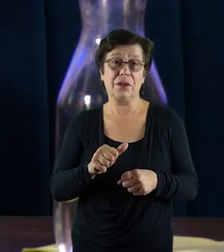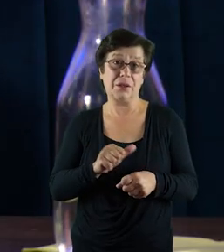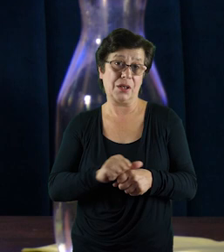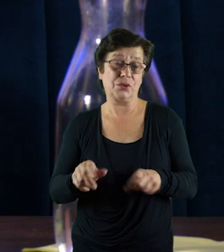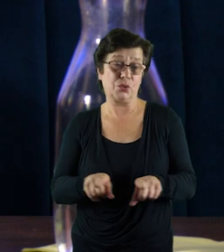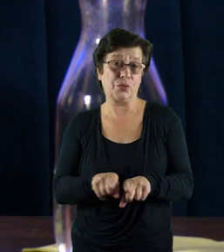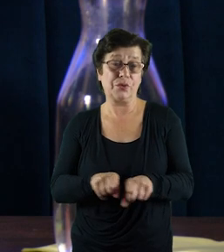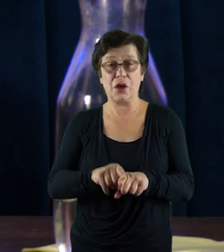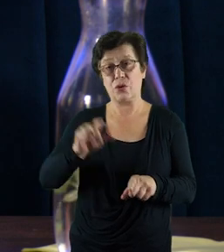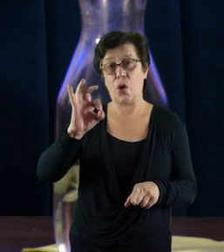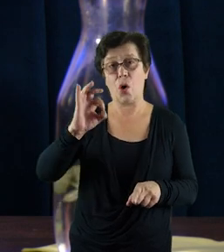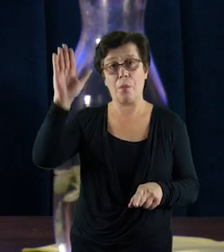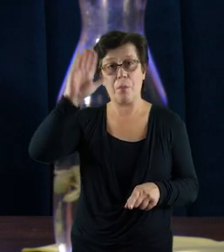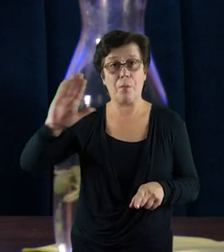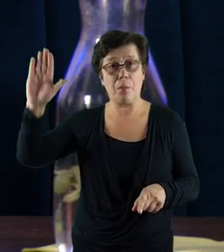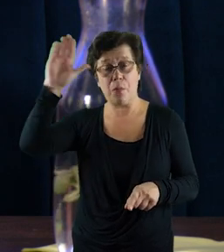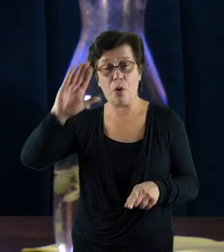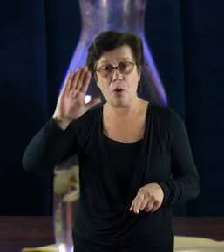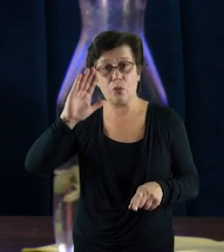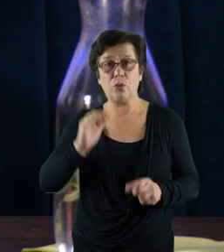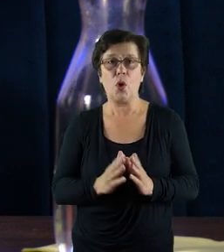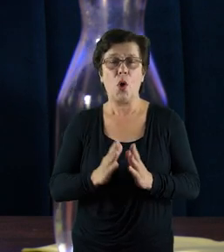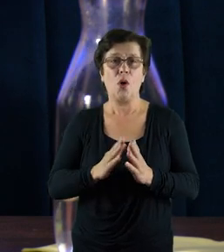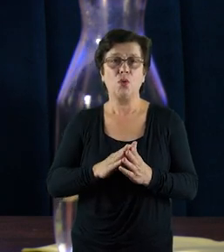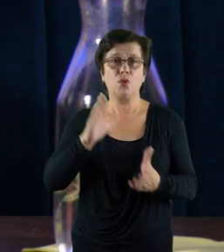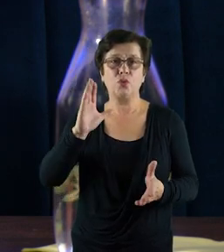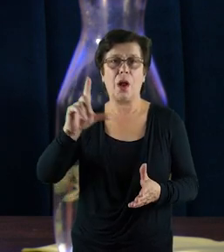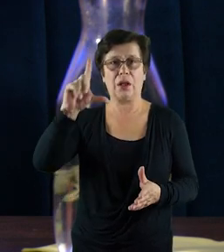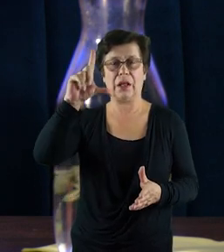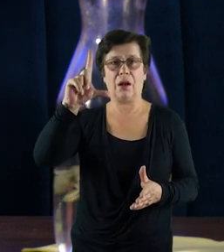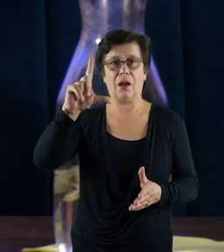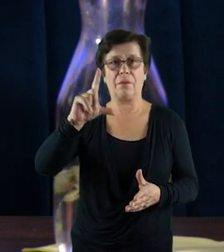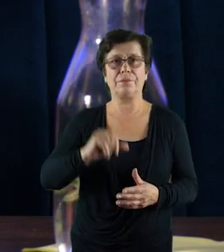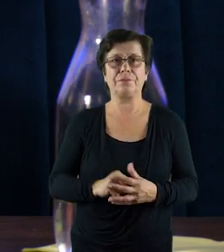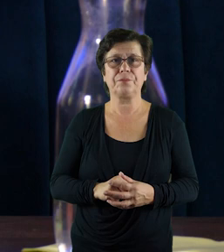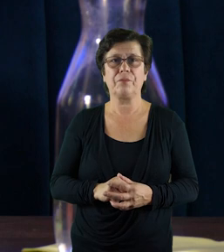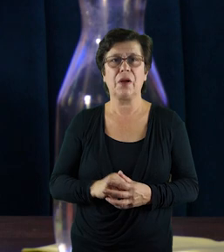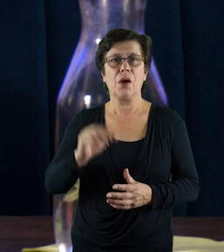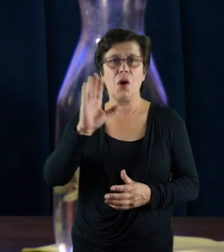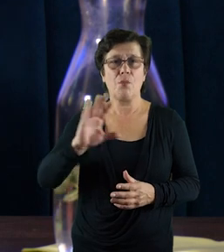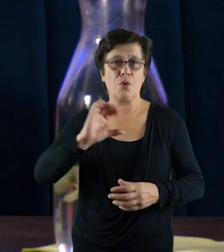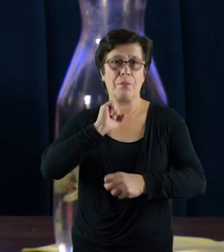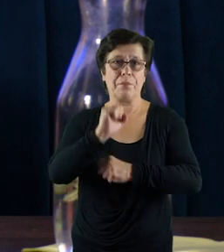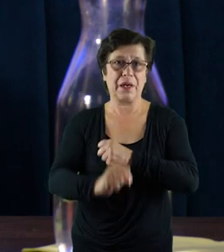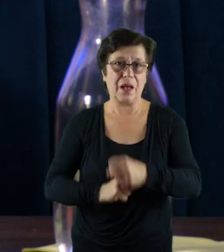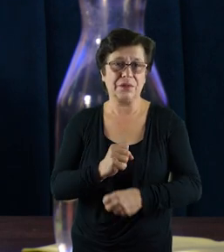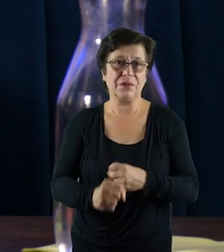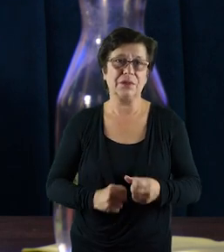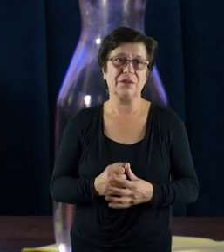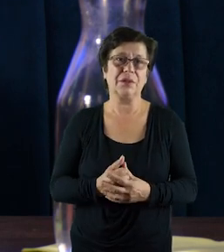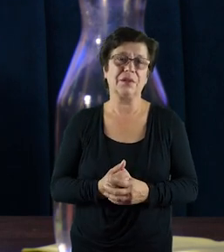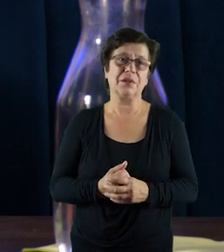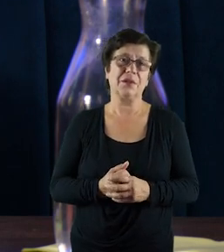dwóch kategoriach. Jest Bóg pisany dużą literą. Trzeba też jakby uściślić, że to jest zawsze Bóg pracy. To nie jest Bóg jako transcendencja,